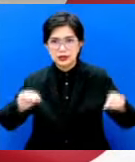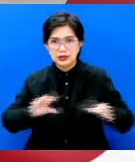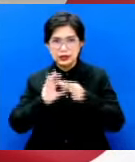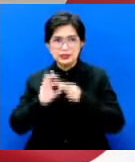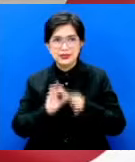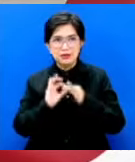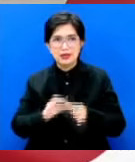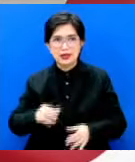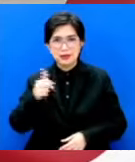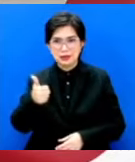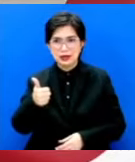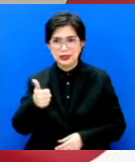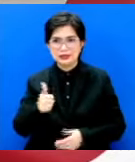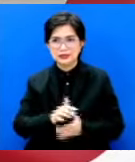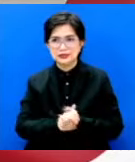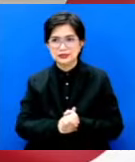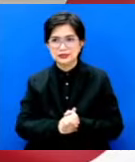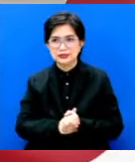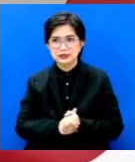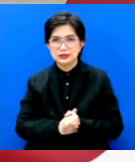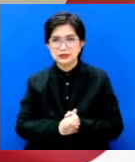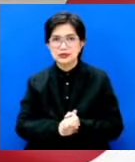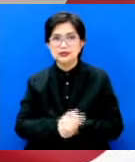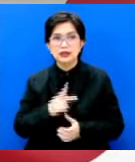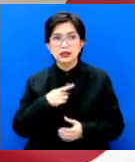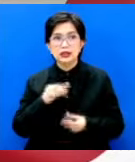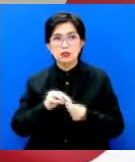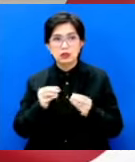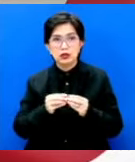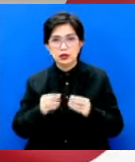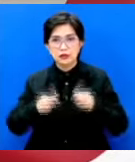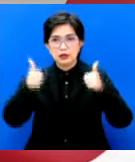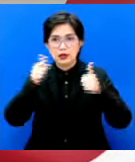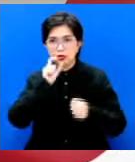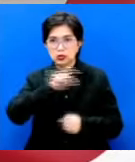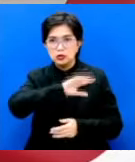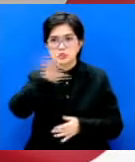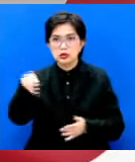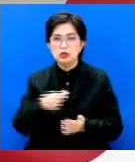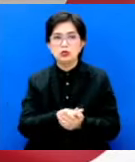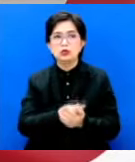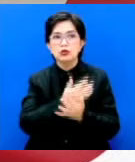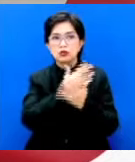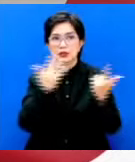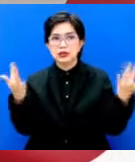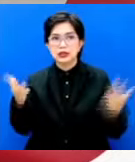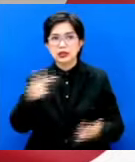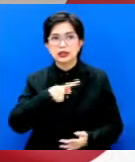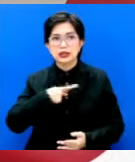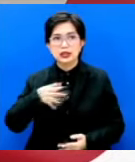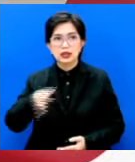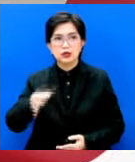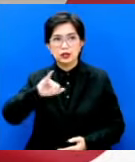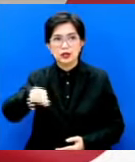kolaborasiyangbaikantarakita, masyarakatadat,sehinggadimasadepan kitadapatmelakukanyangterbaikuntukseluruhmasyarakatkita diKotaJayapura.Terima